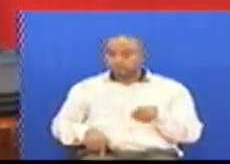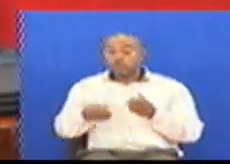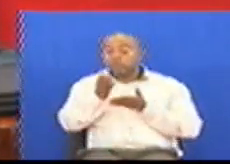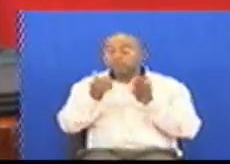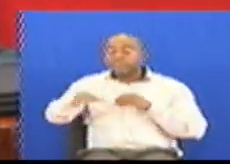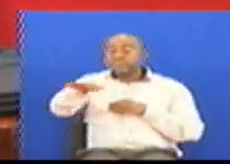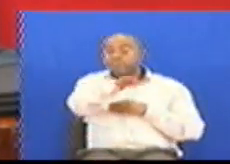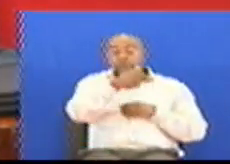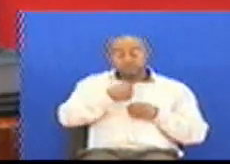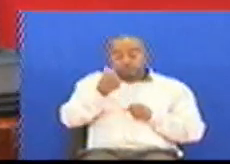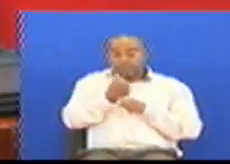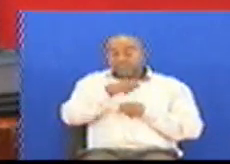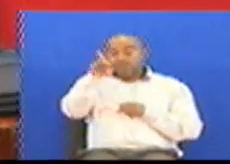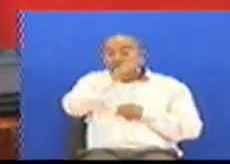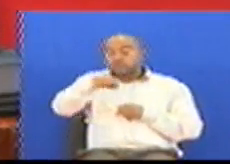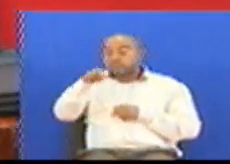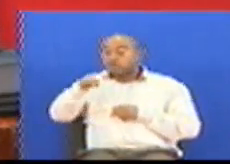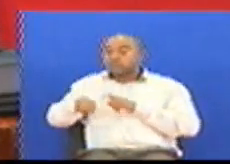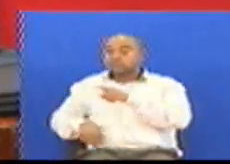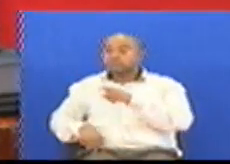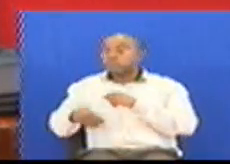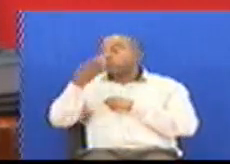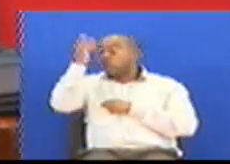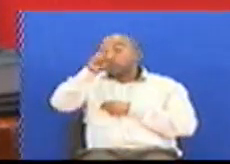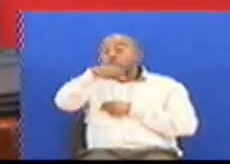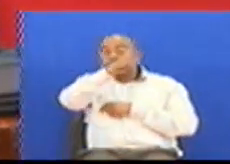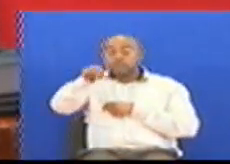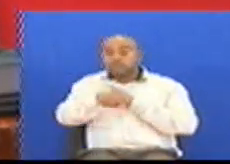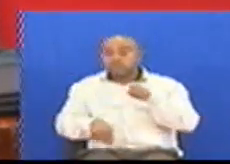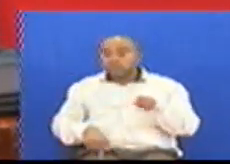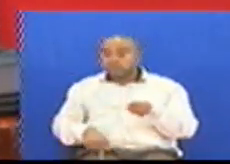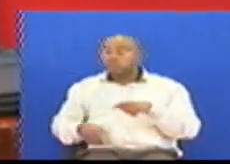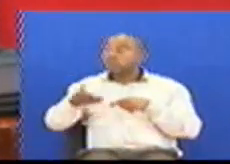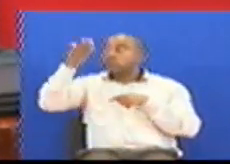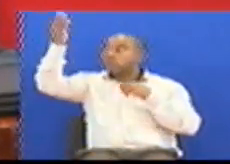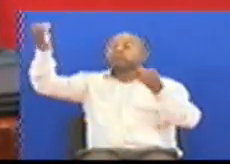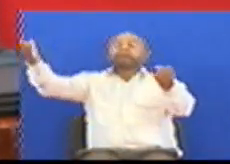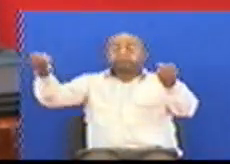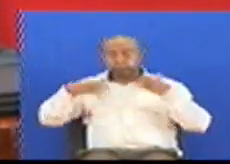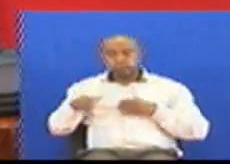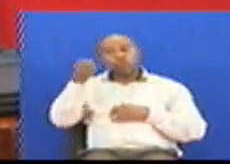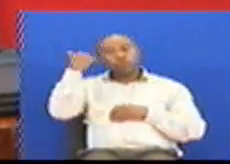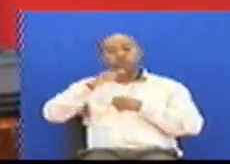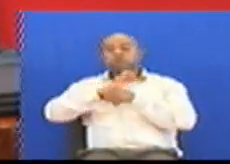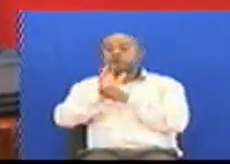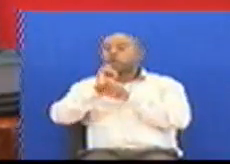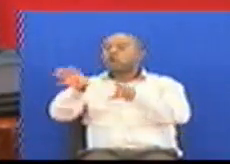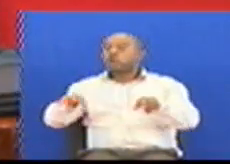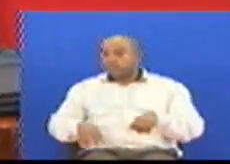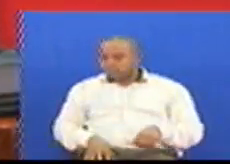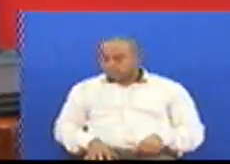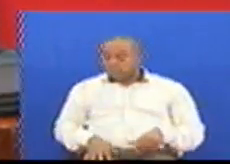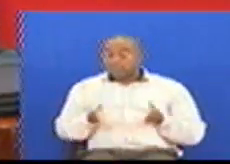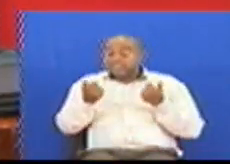wa Tanzania na dunia nzima tumemkosea Mungu, likaletwa hili gonjwa la corona. Sasa jibu liko kwa